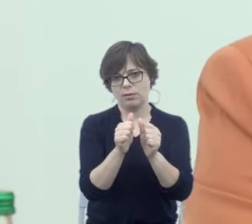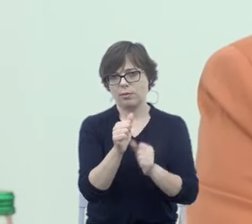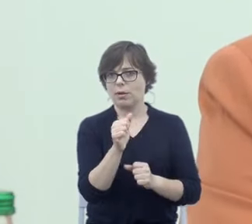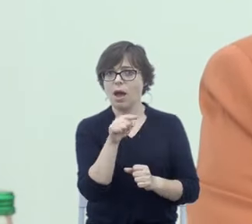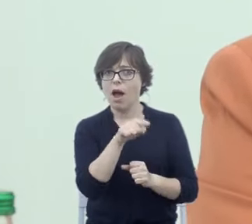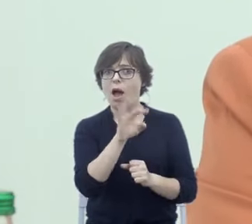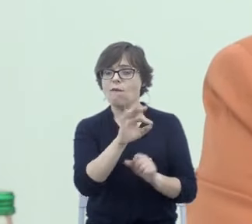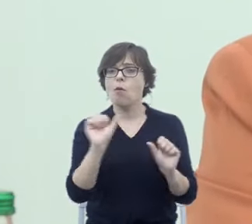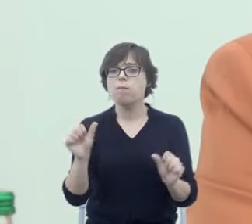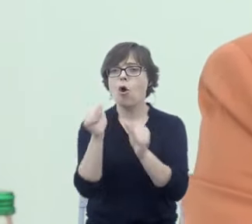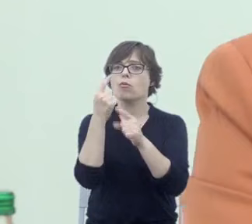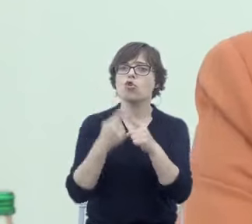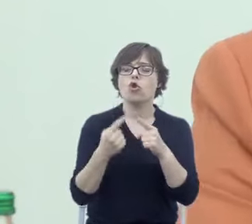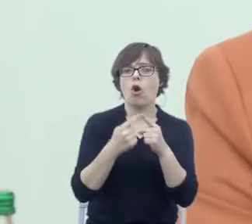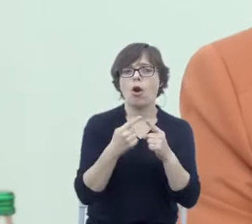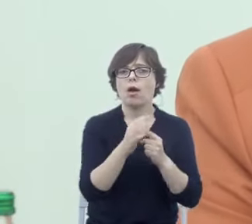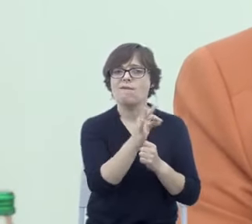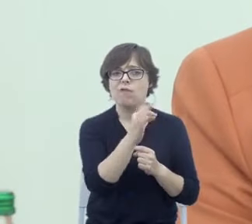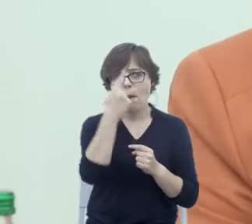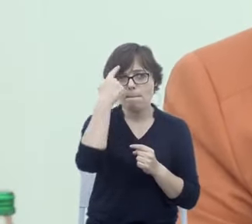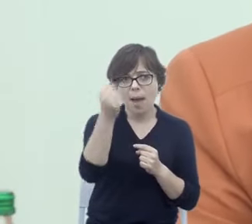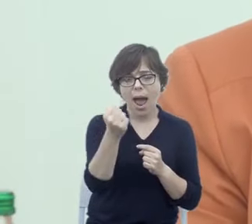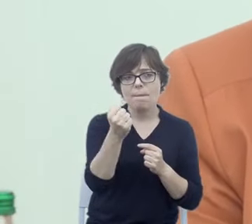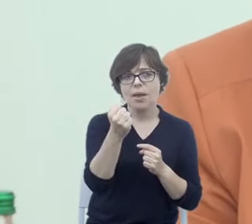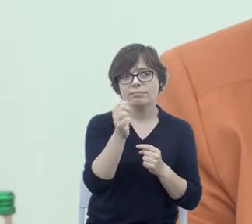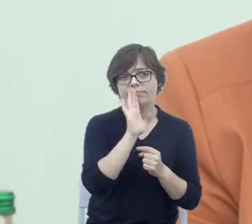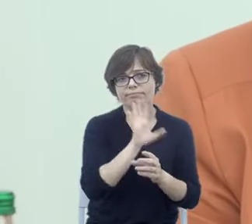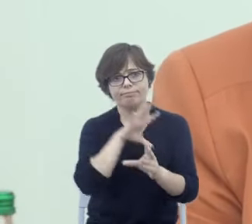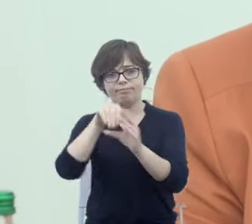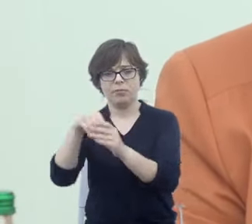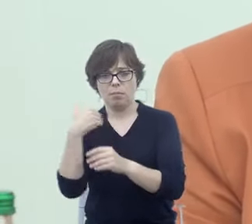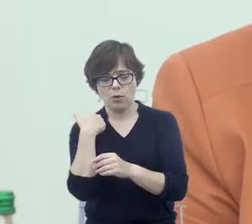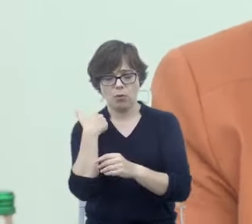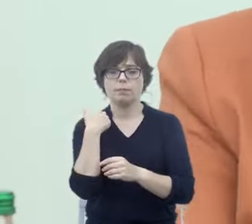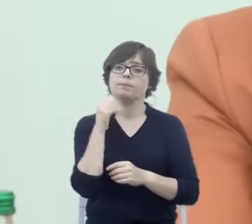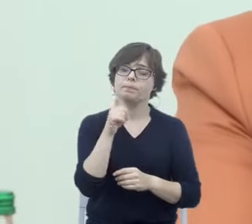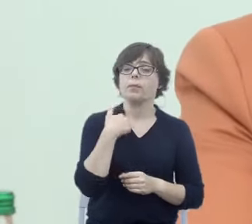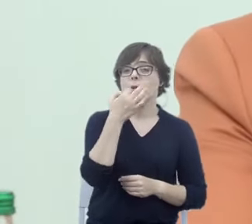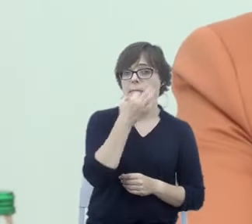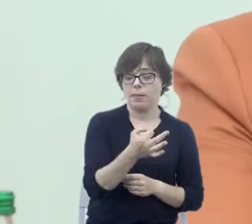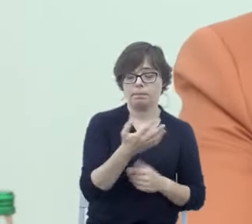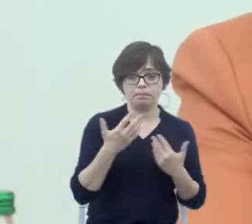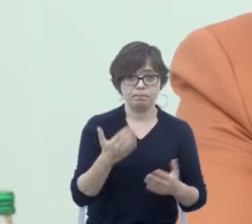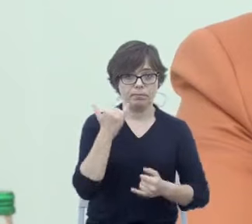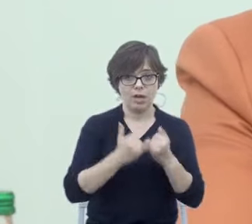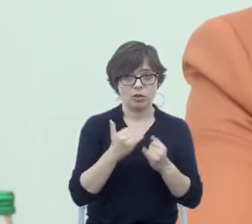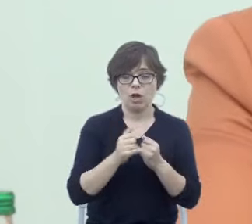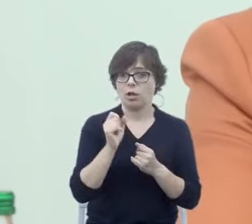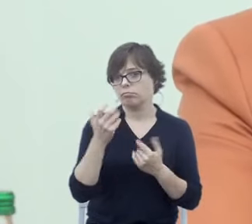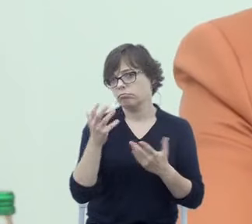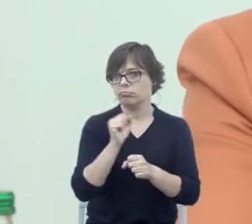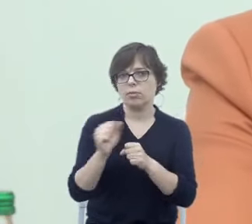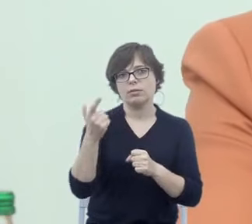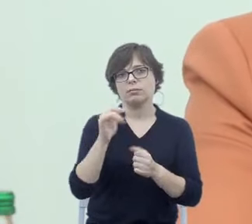sposób katalizował tę pamięć lokalną. I teraz pytanie jest takie, jeżeli się odbywają uroczystości